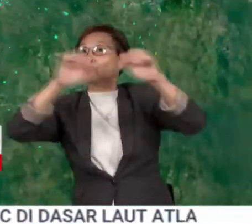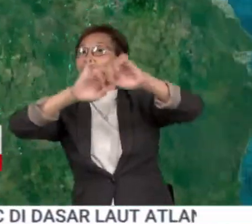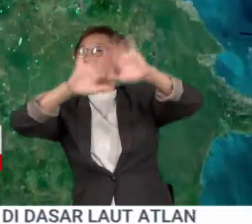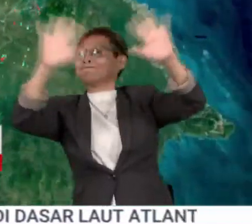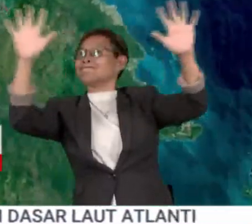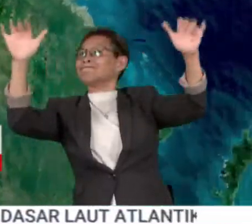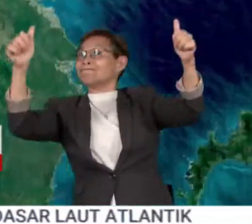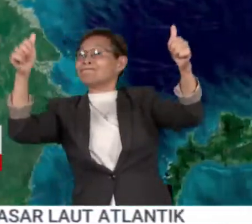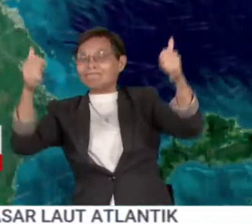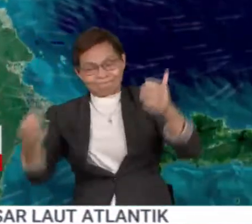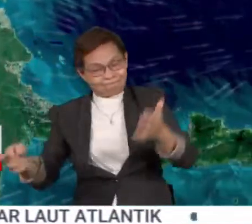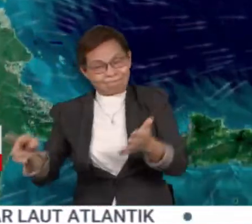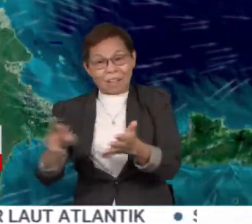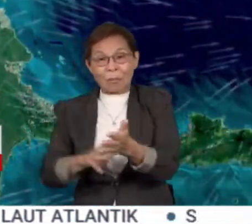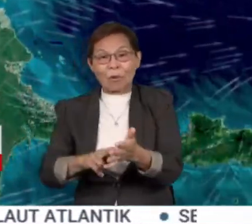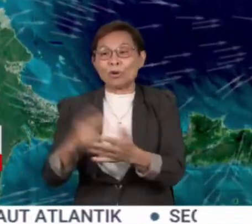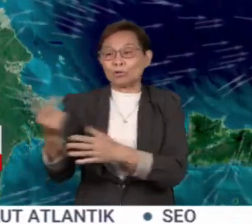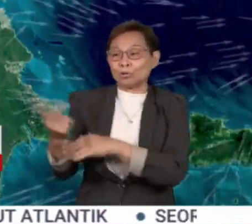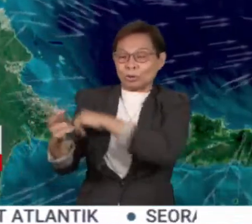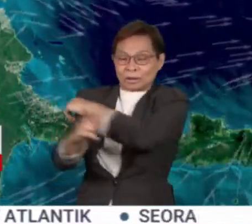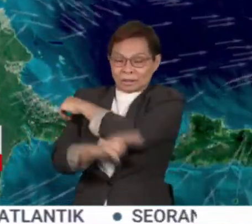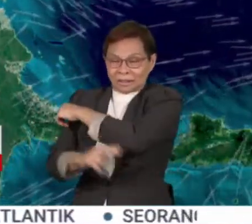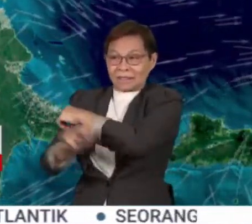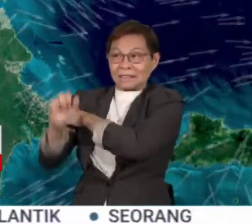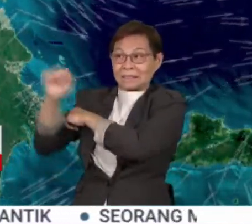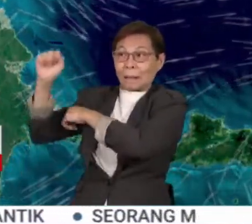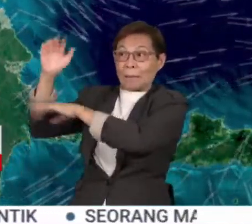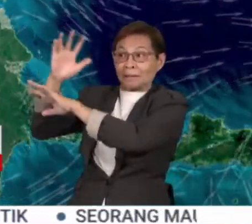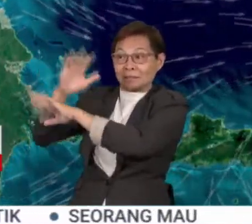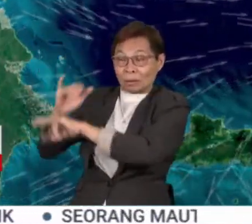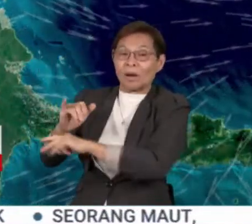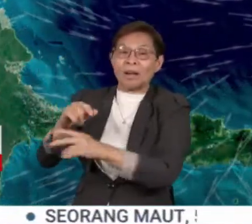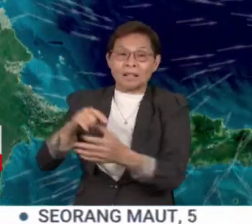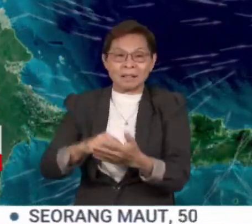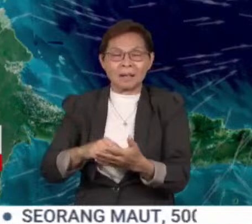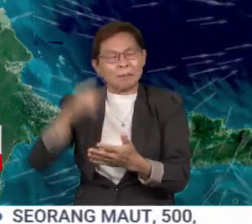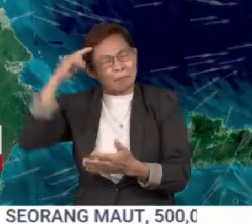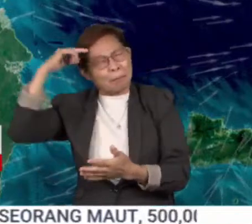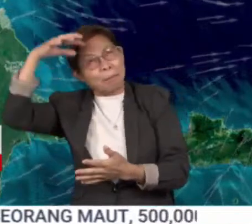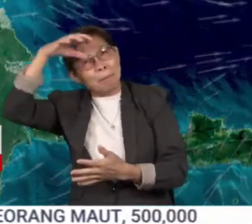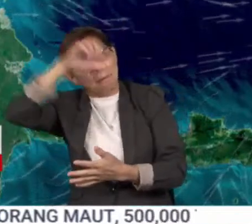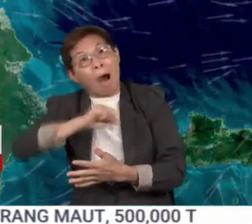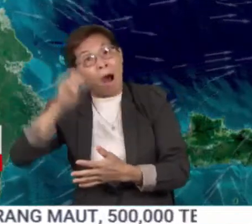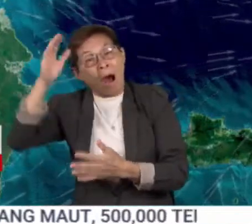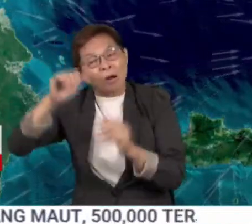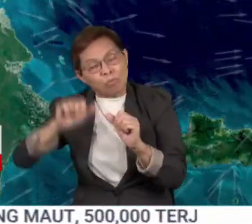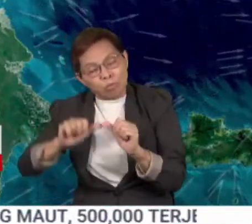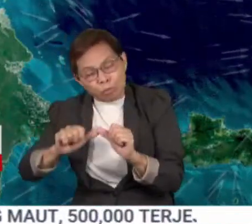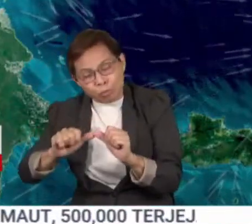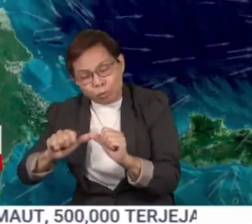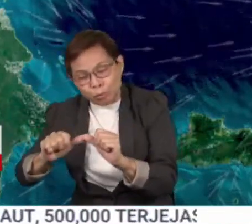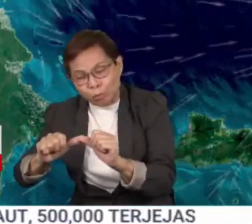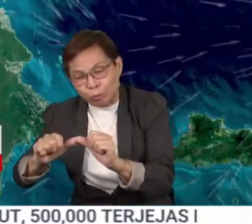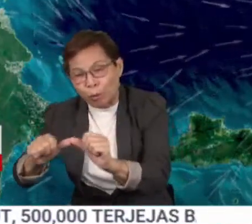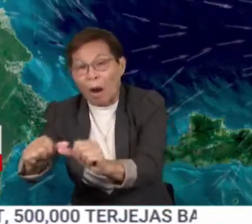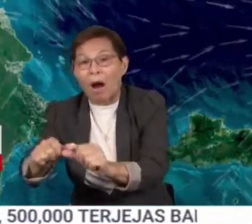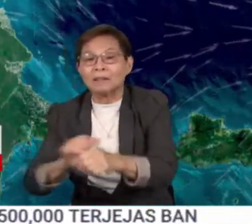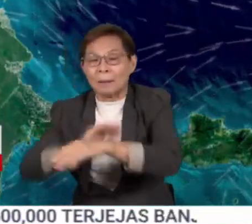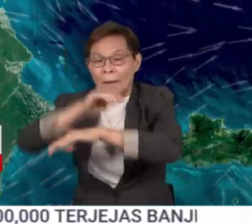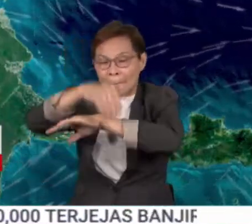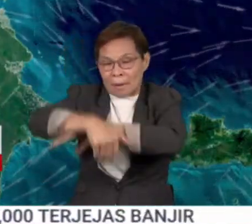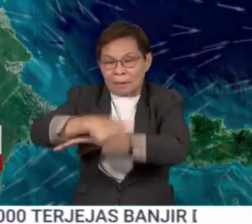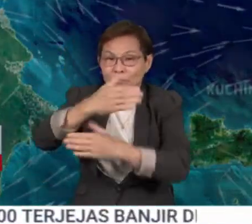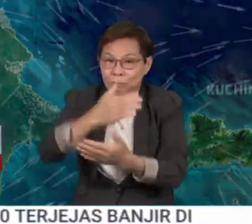masih lagi dilaporkan bagi kedua-dua negeri tersebut. Dan keadaan ini dijangka akan berterusan sehingga ke